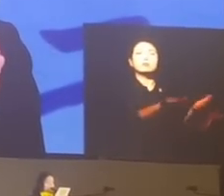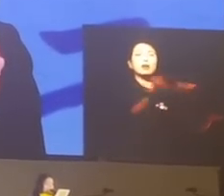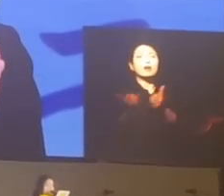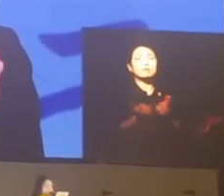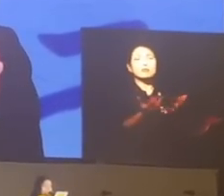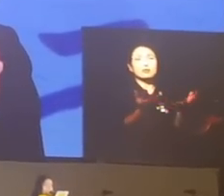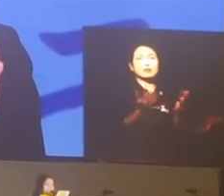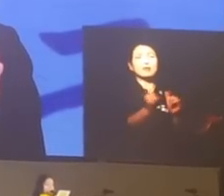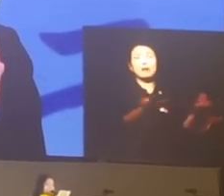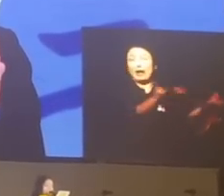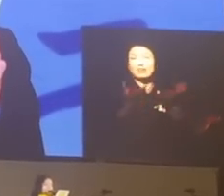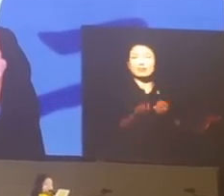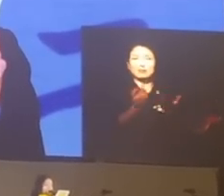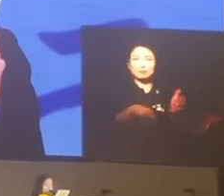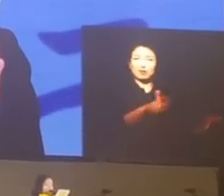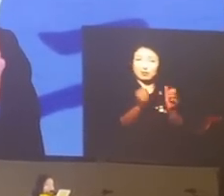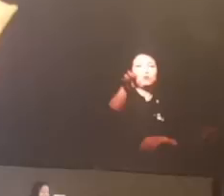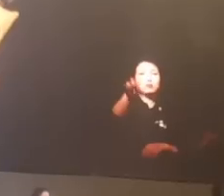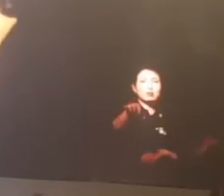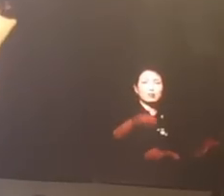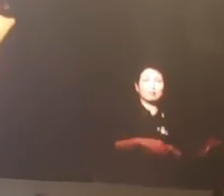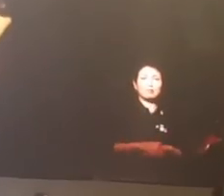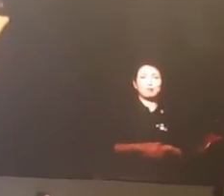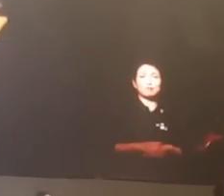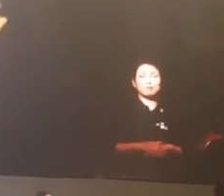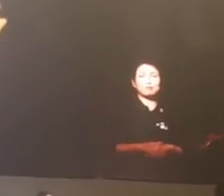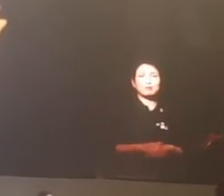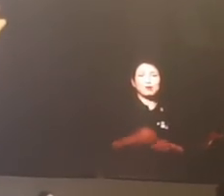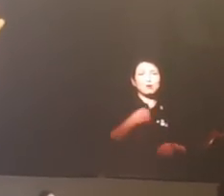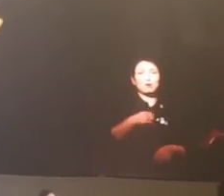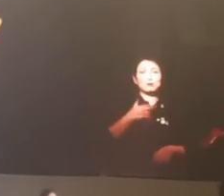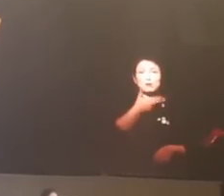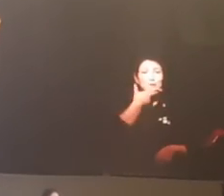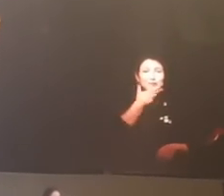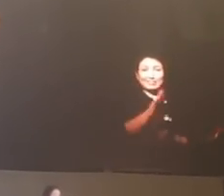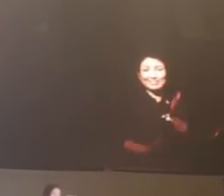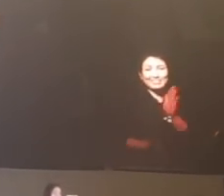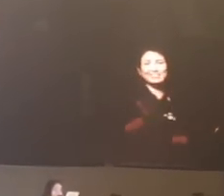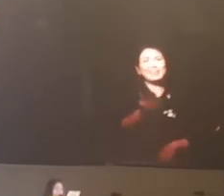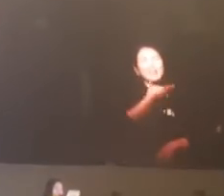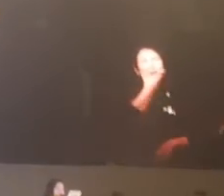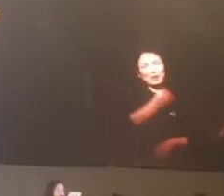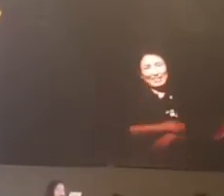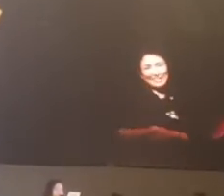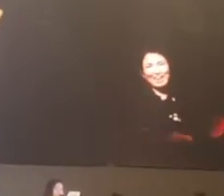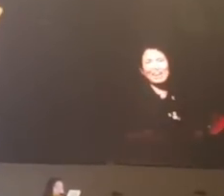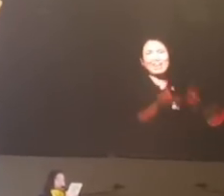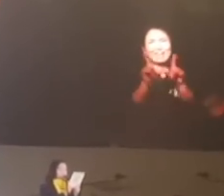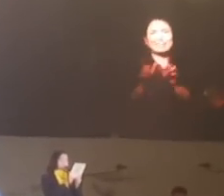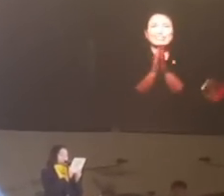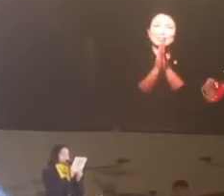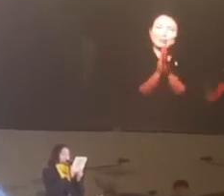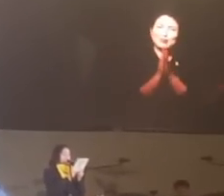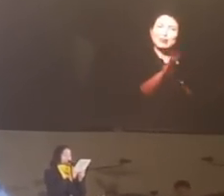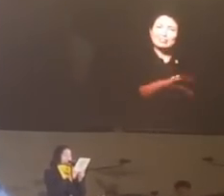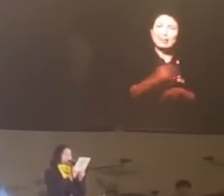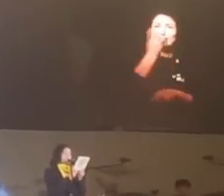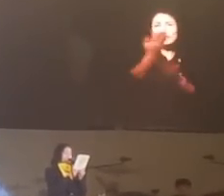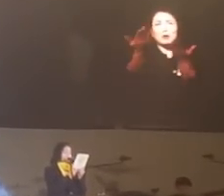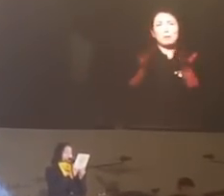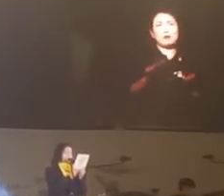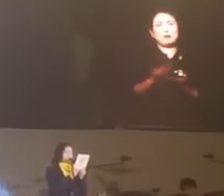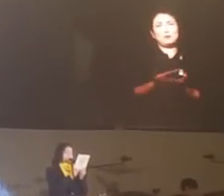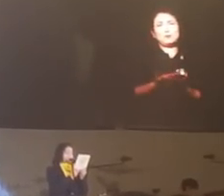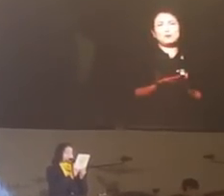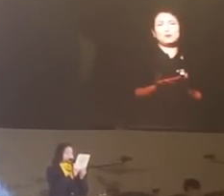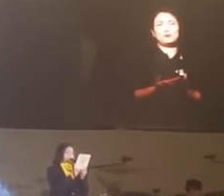있으니 절대 포기하지 않을게. 걱정하지 말고 행복하게 잘 지내줘. 잘 지켜봐줘.